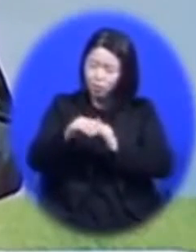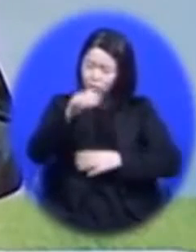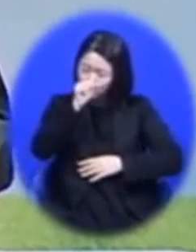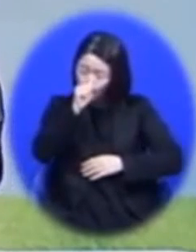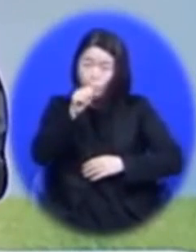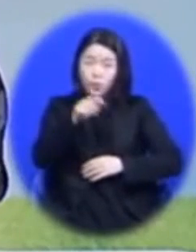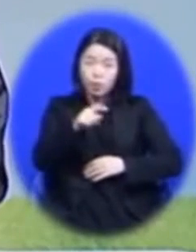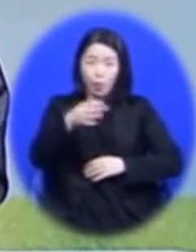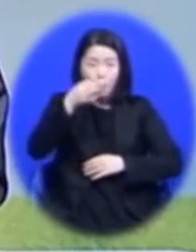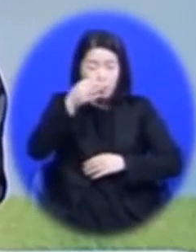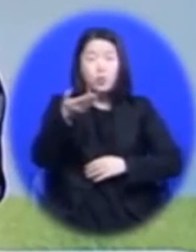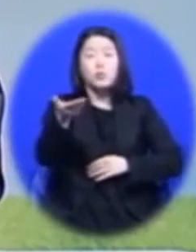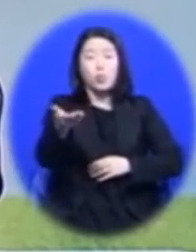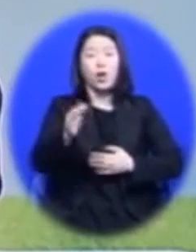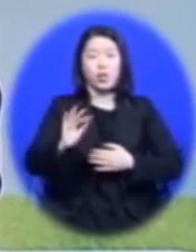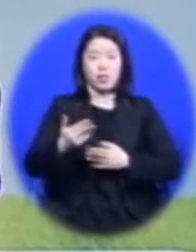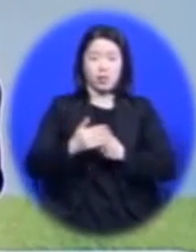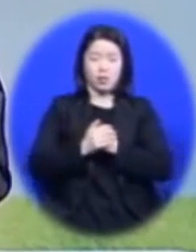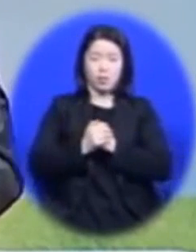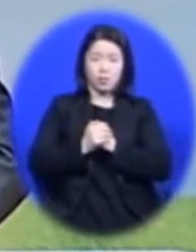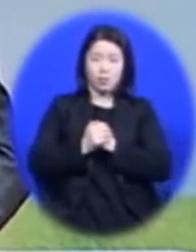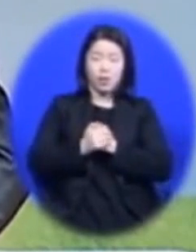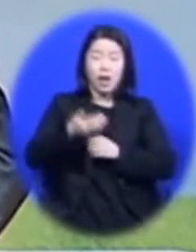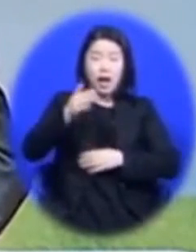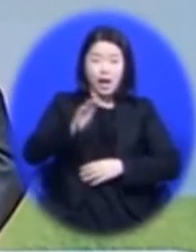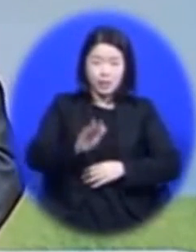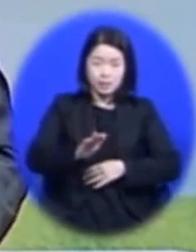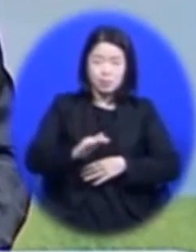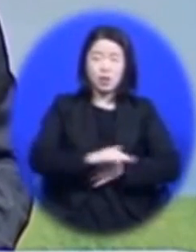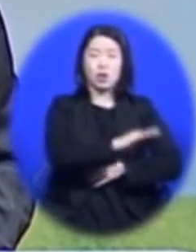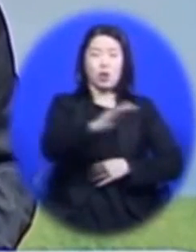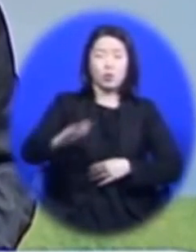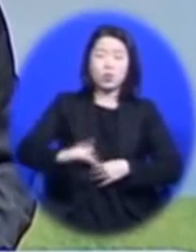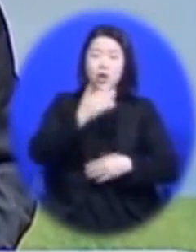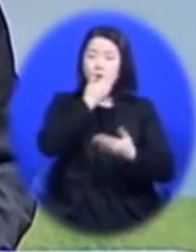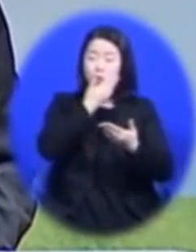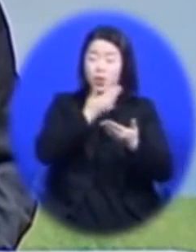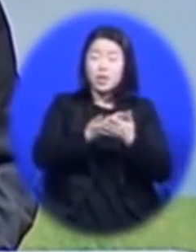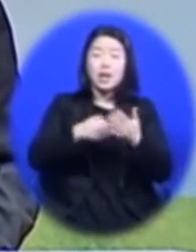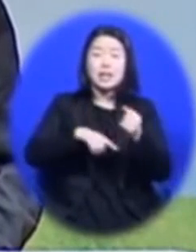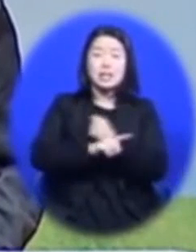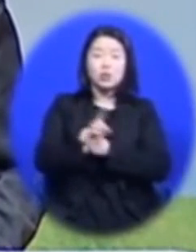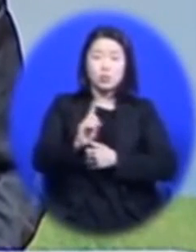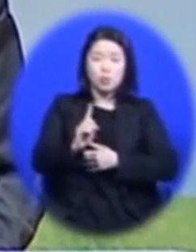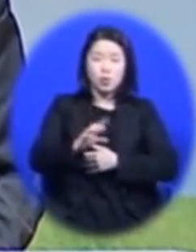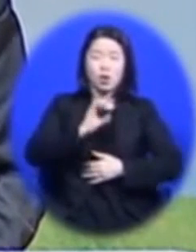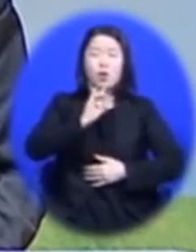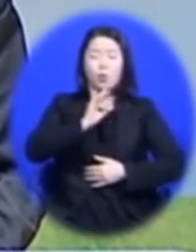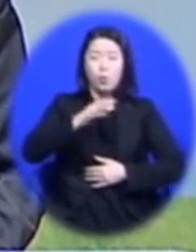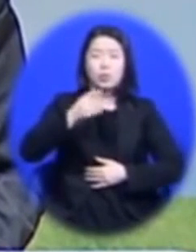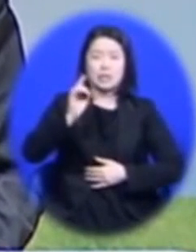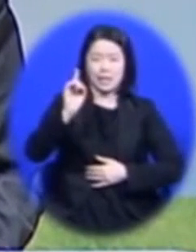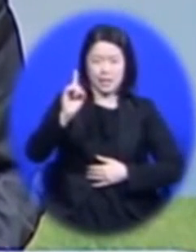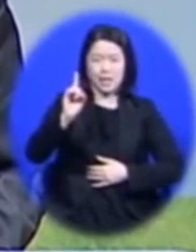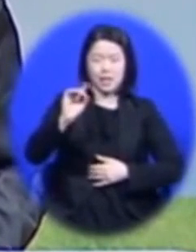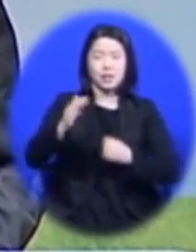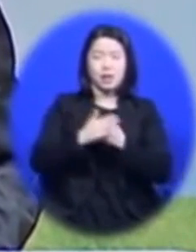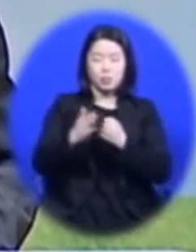내가 보여줘야 되는 거죠. 그런데 우리가 귀한 것은 오직 하나 이유